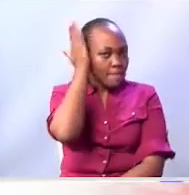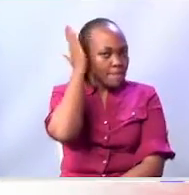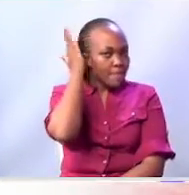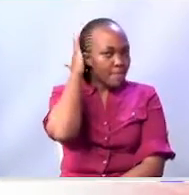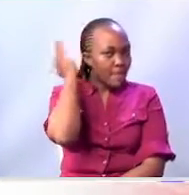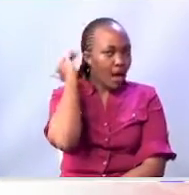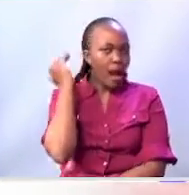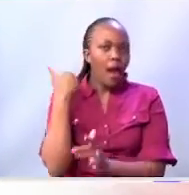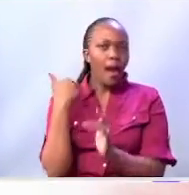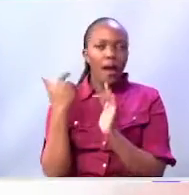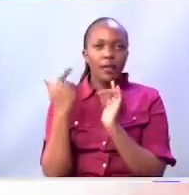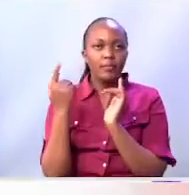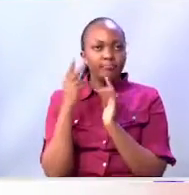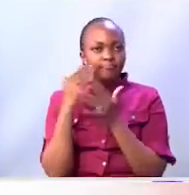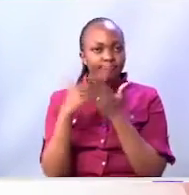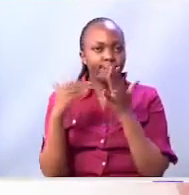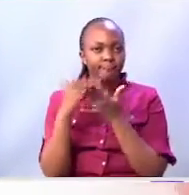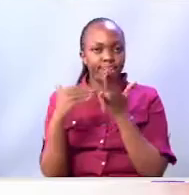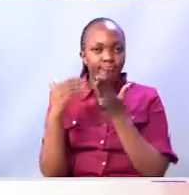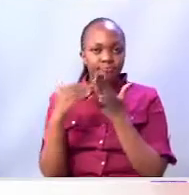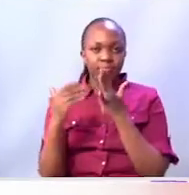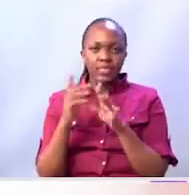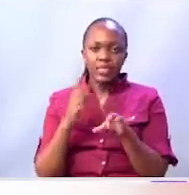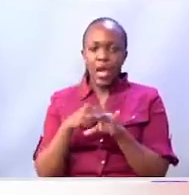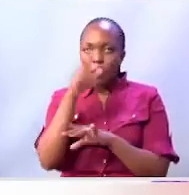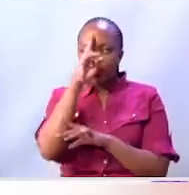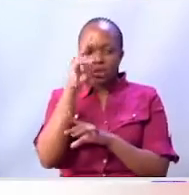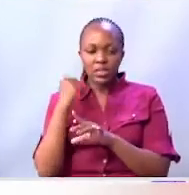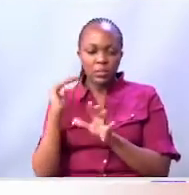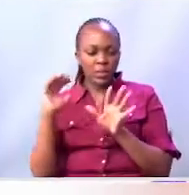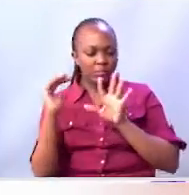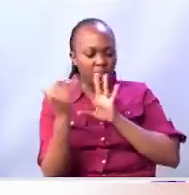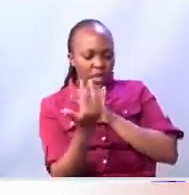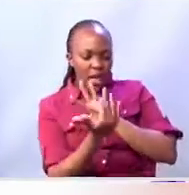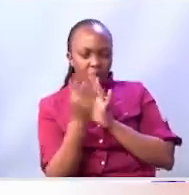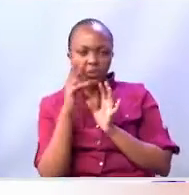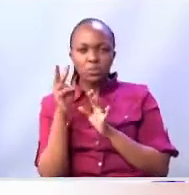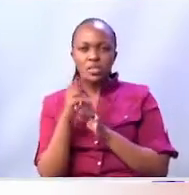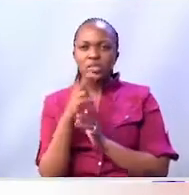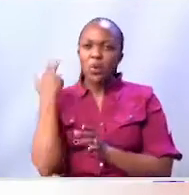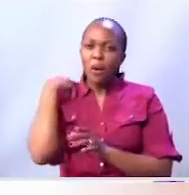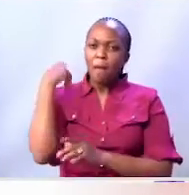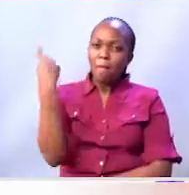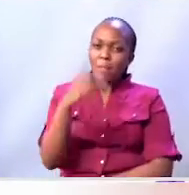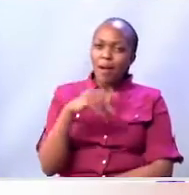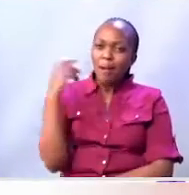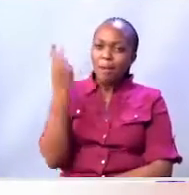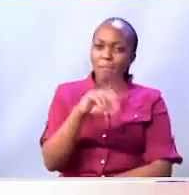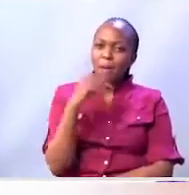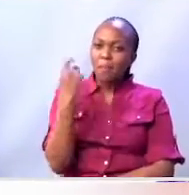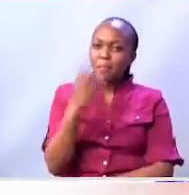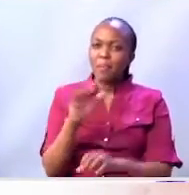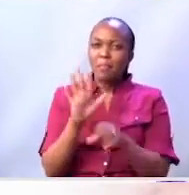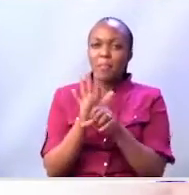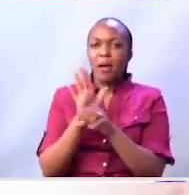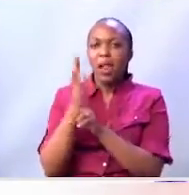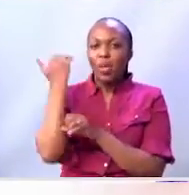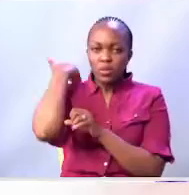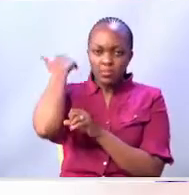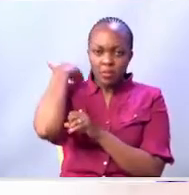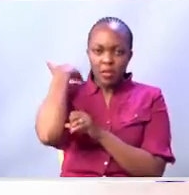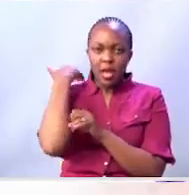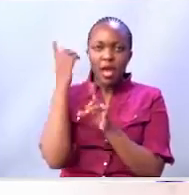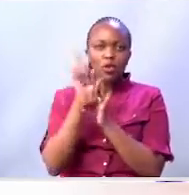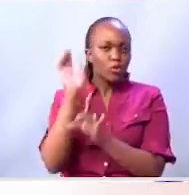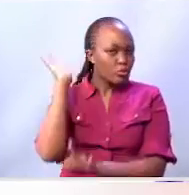maaskari walikuja ndio walimuinamisha hivi ndio tukajua alama nyingi walipika sana mkongo na fuko ikaumia. Na